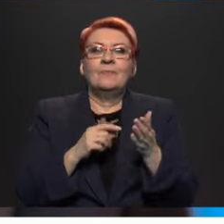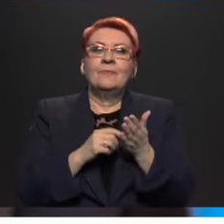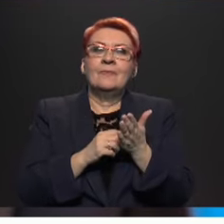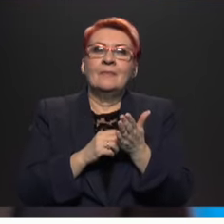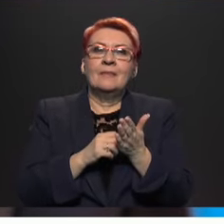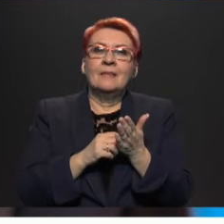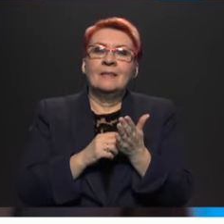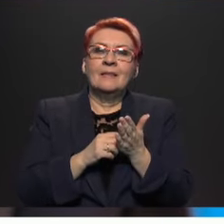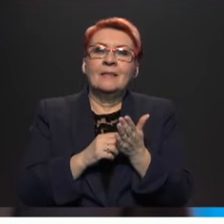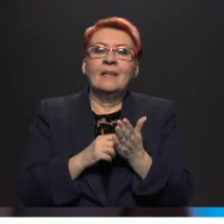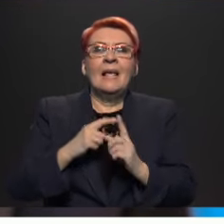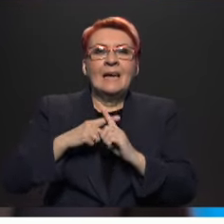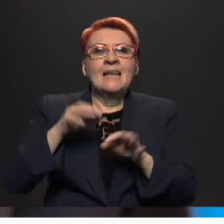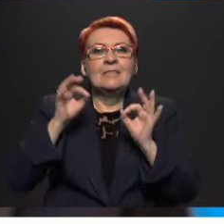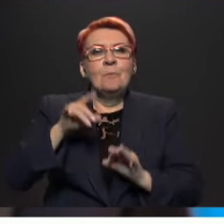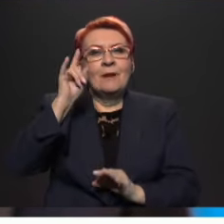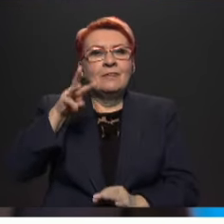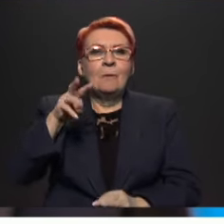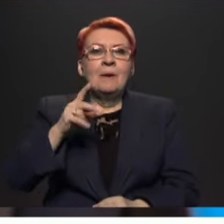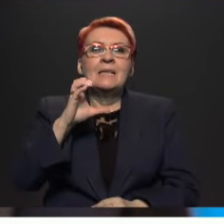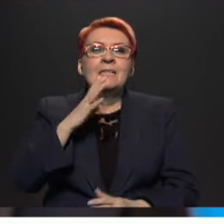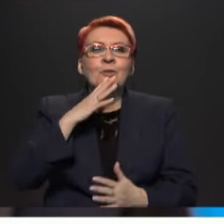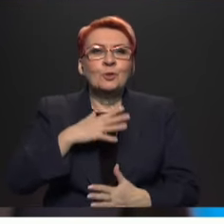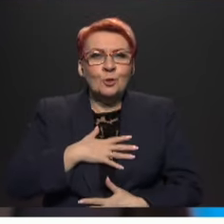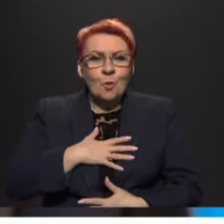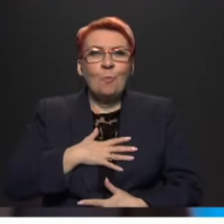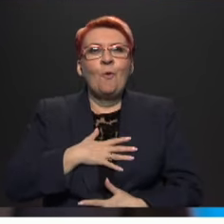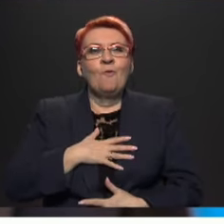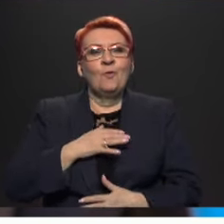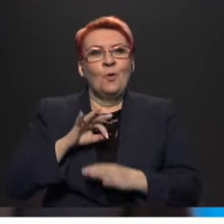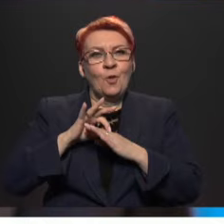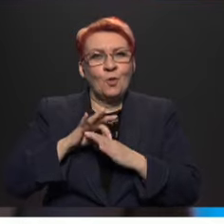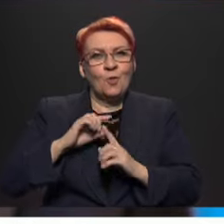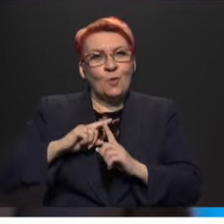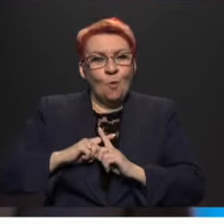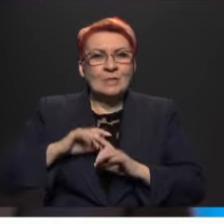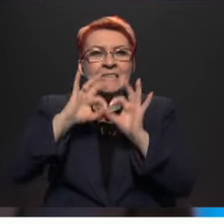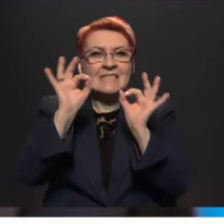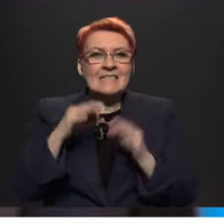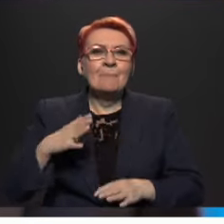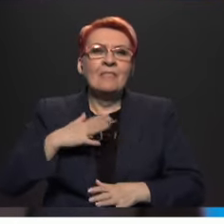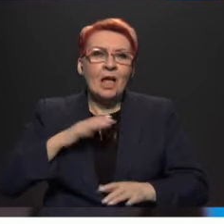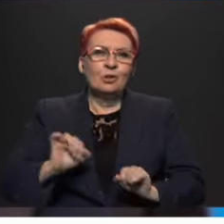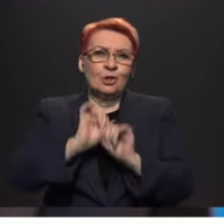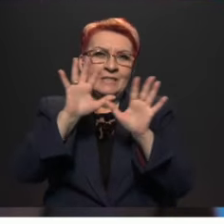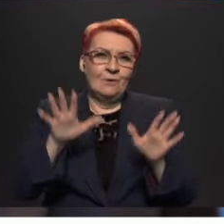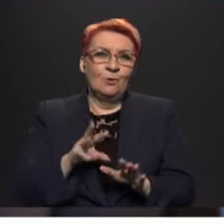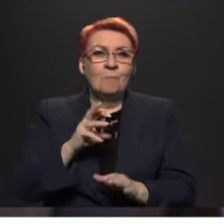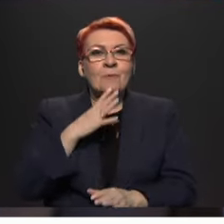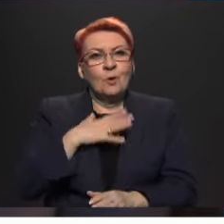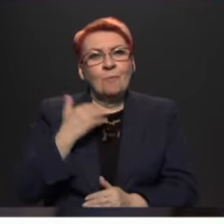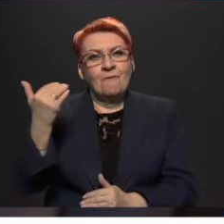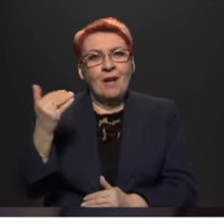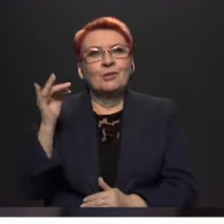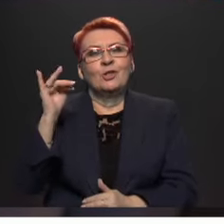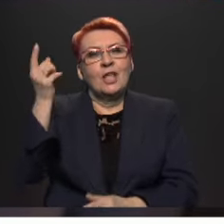православный, маленький, простой, мы с любовью носим символ наш святой. Спасибо, Олеся, за него большое. Мы любим и ваше творчество,